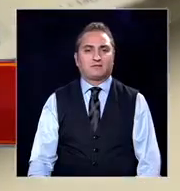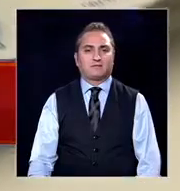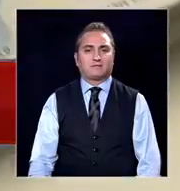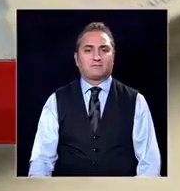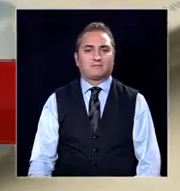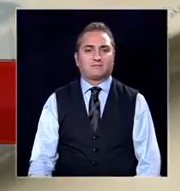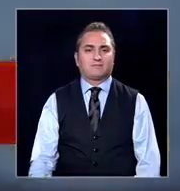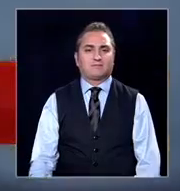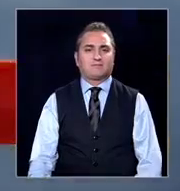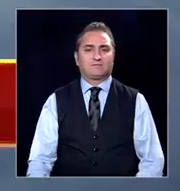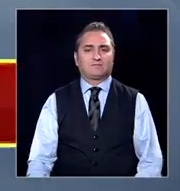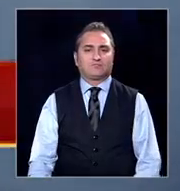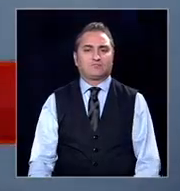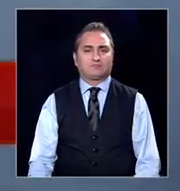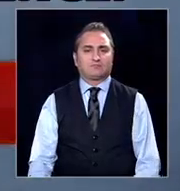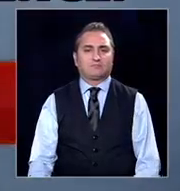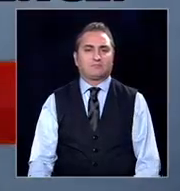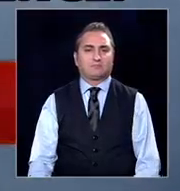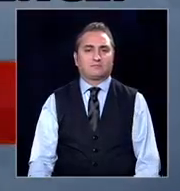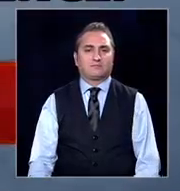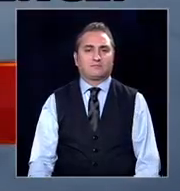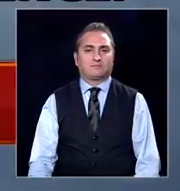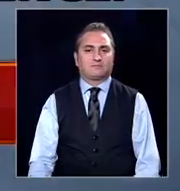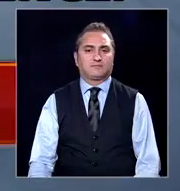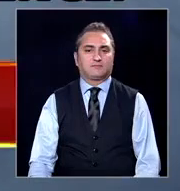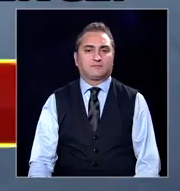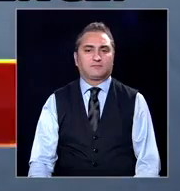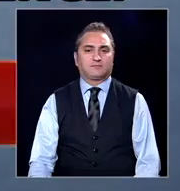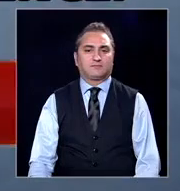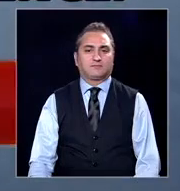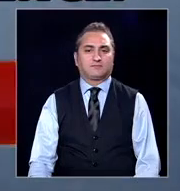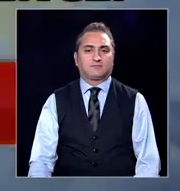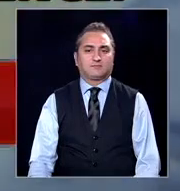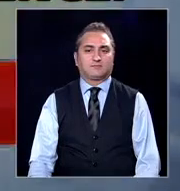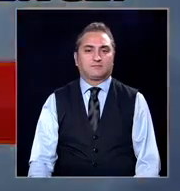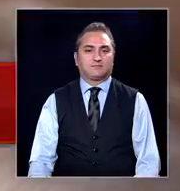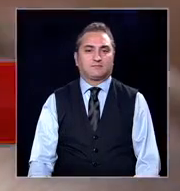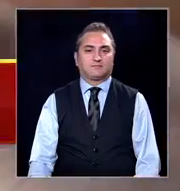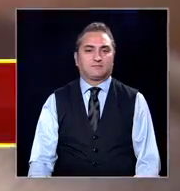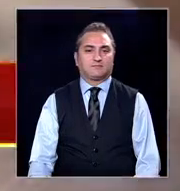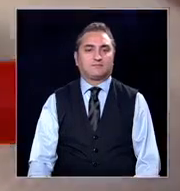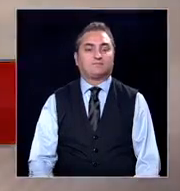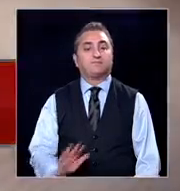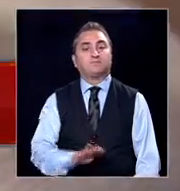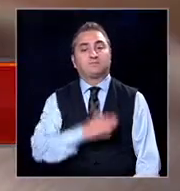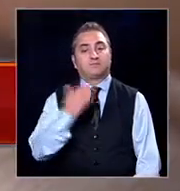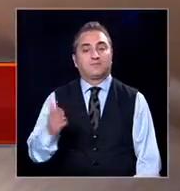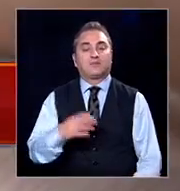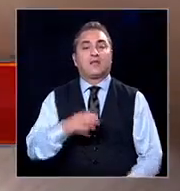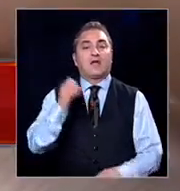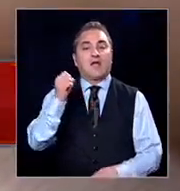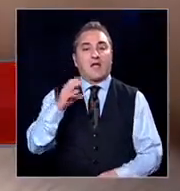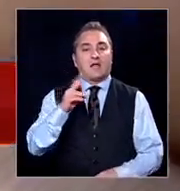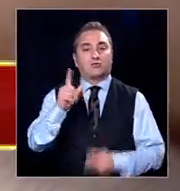hafta sonları bir yere para göndermek istiyorduk. 2 gün beklemek zorunda kalıyorduk. Evet. Böyle olursa daha güzel olacak bence. Ayrıca elektronik